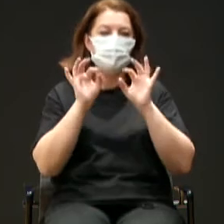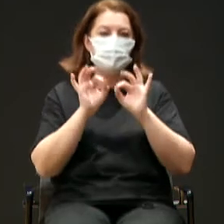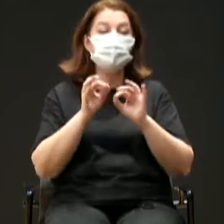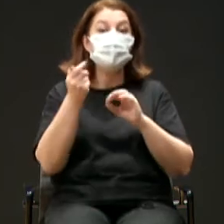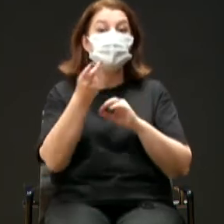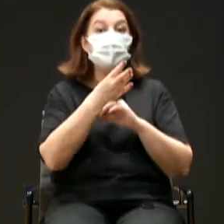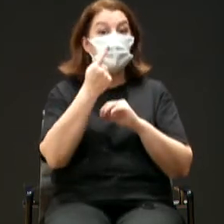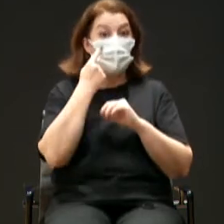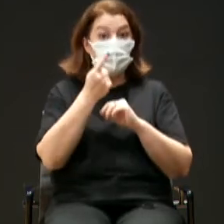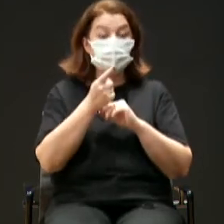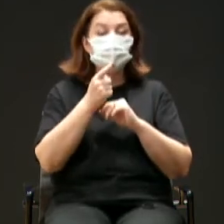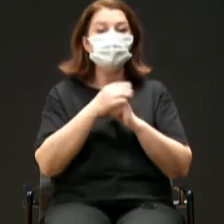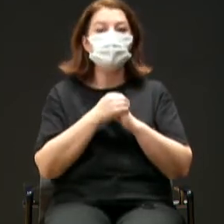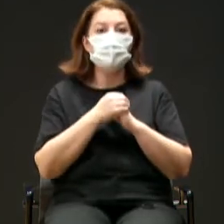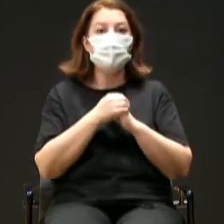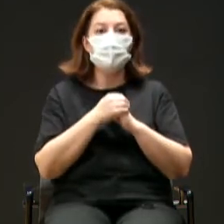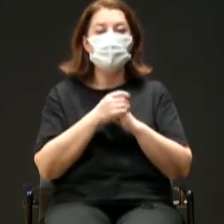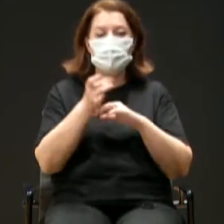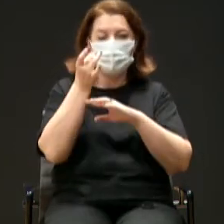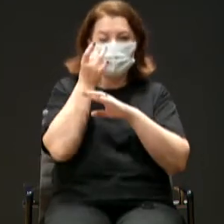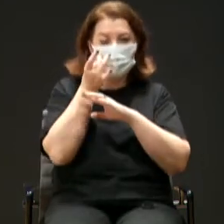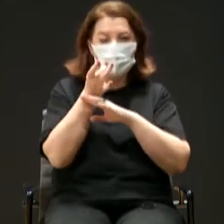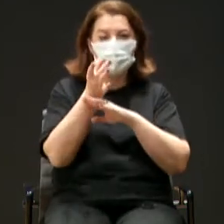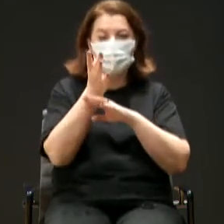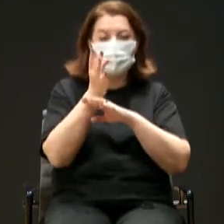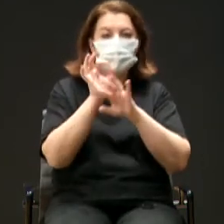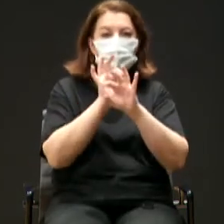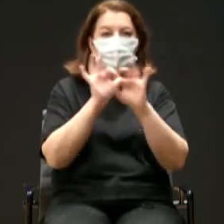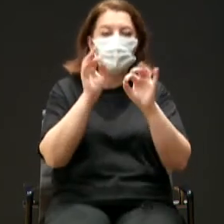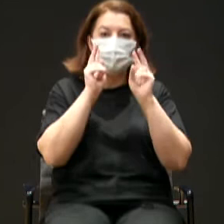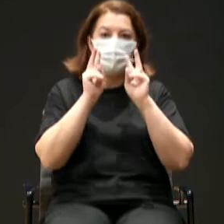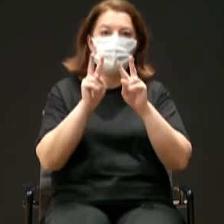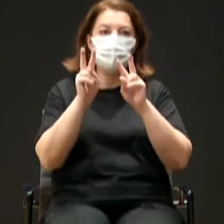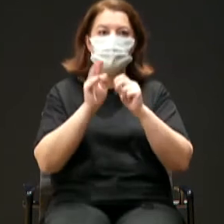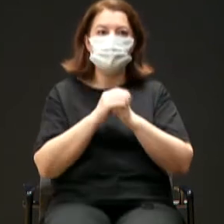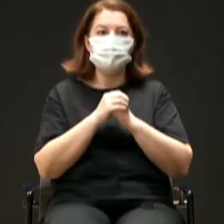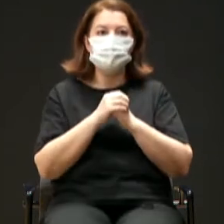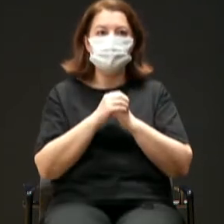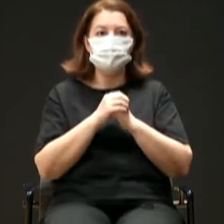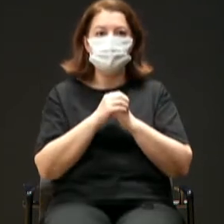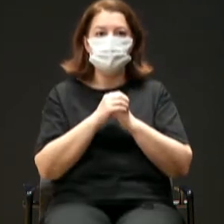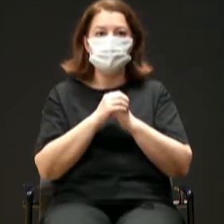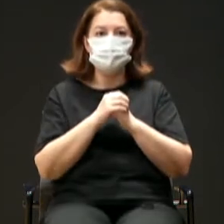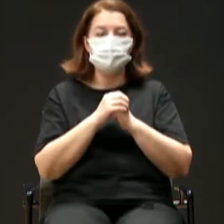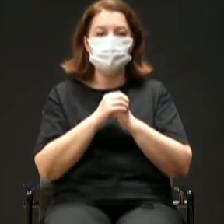baktığımızda bunları net bir şekilde görüyoruz.